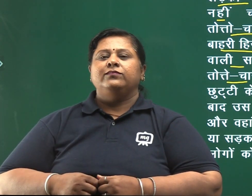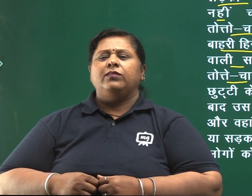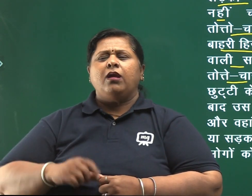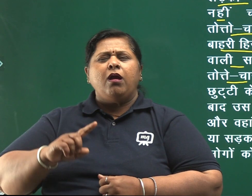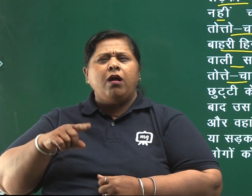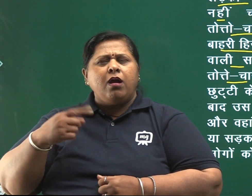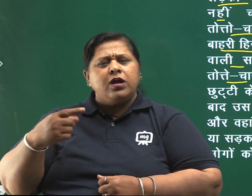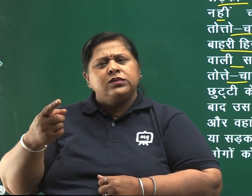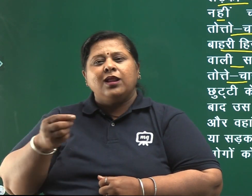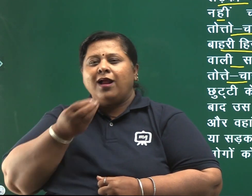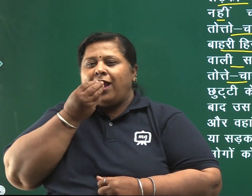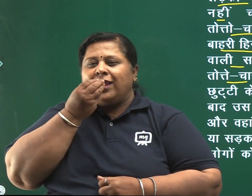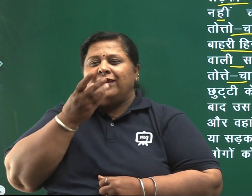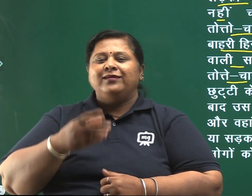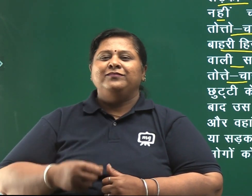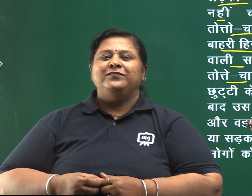अक्सर खाने की